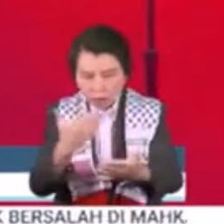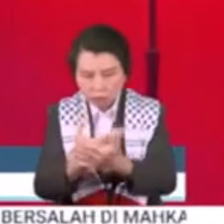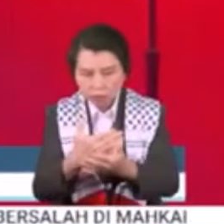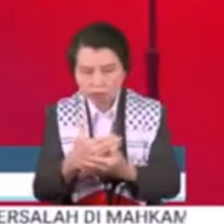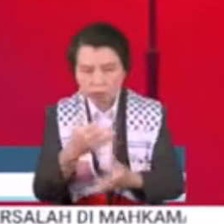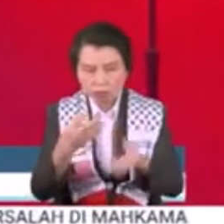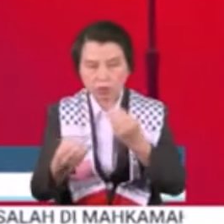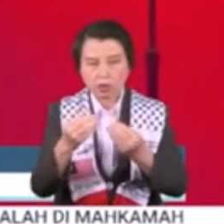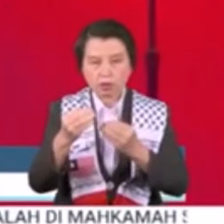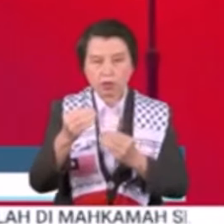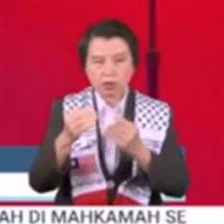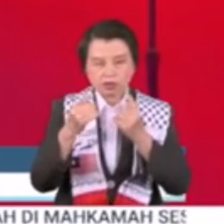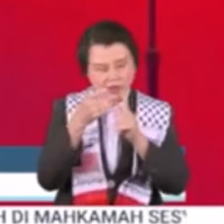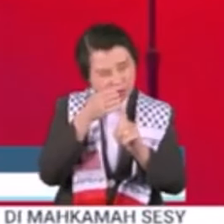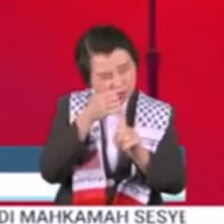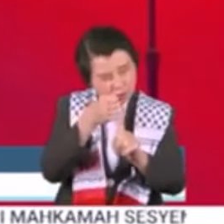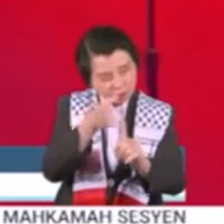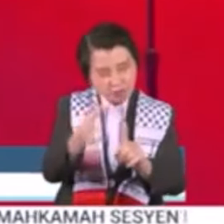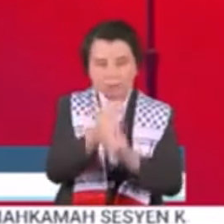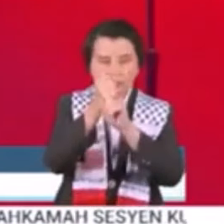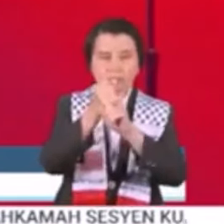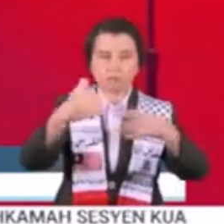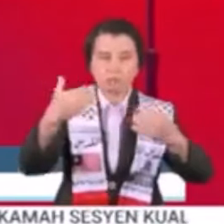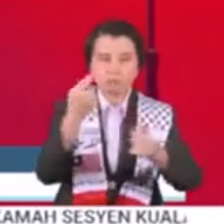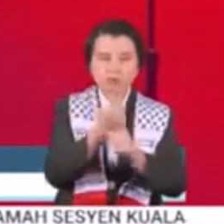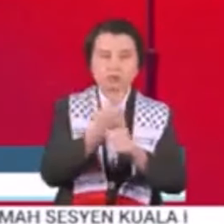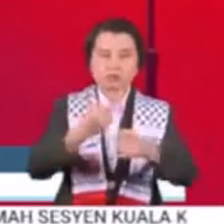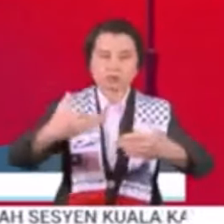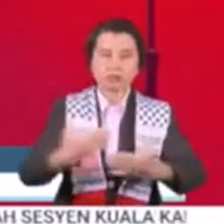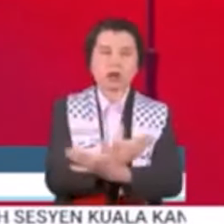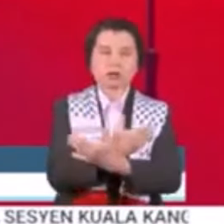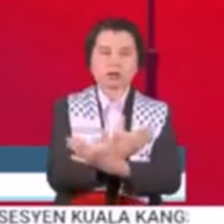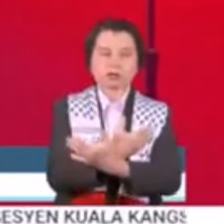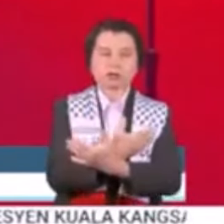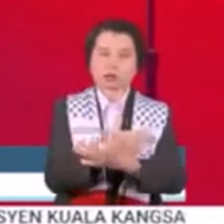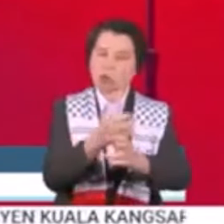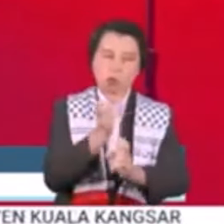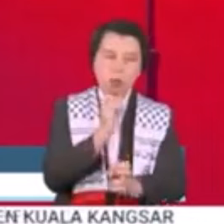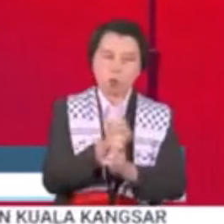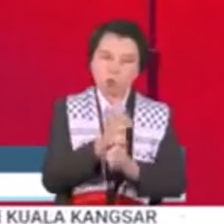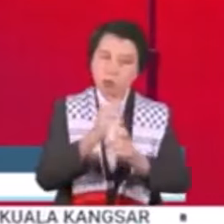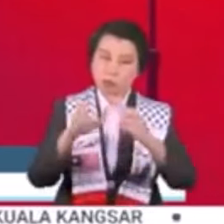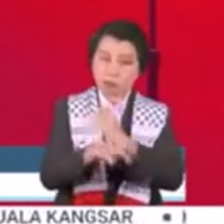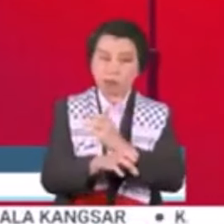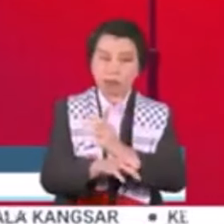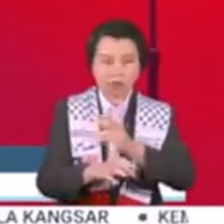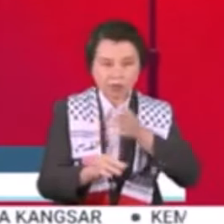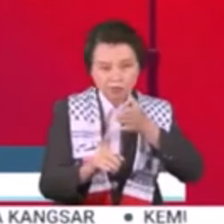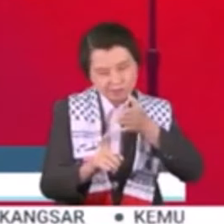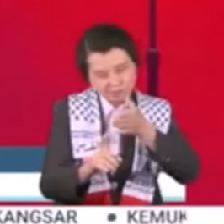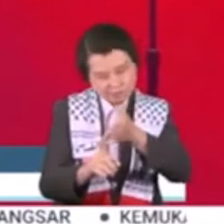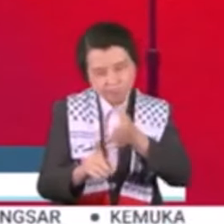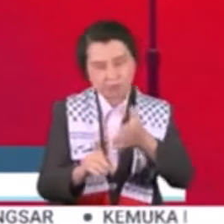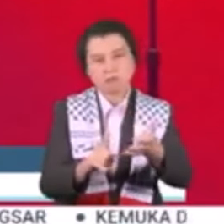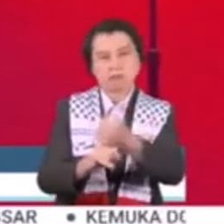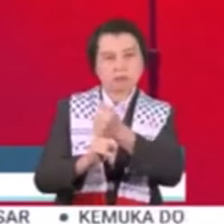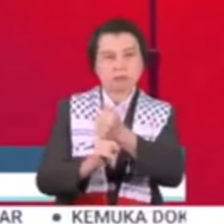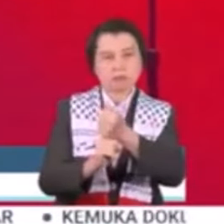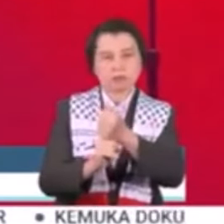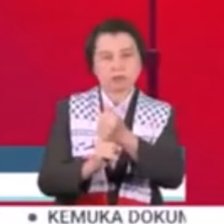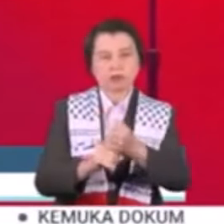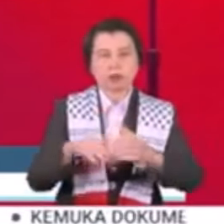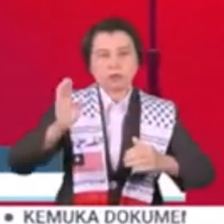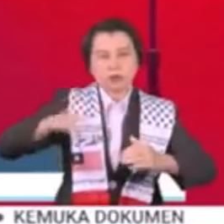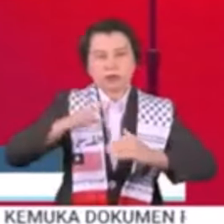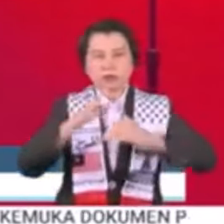tetapi menggapai yang betul-betul baru, yang mencabar, yang belum